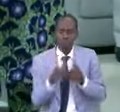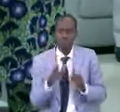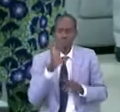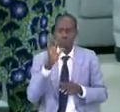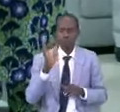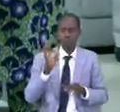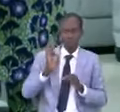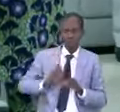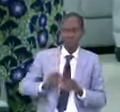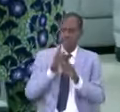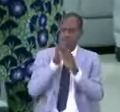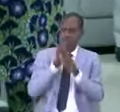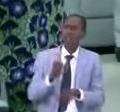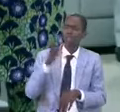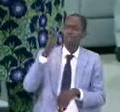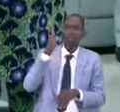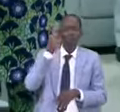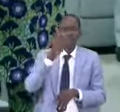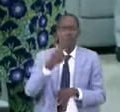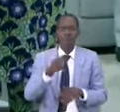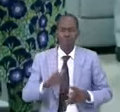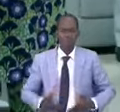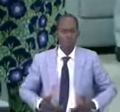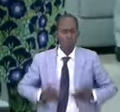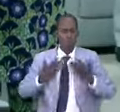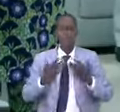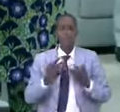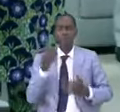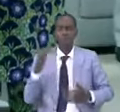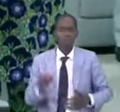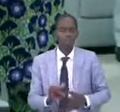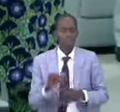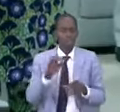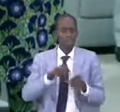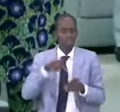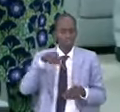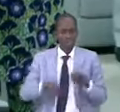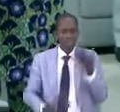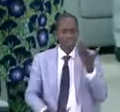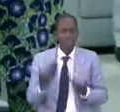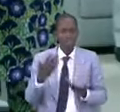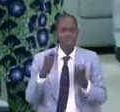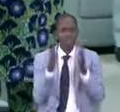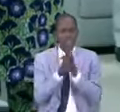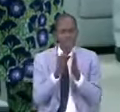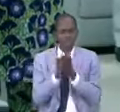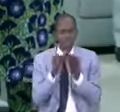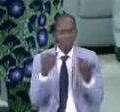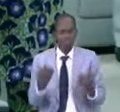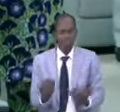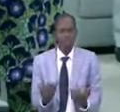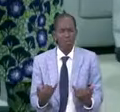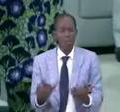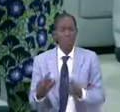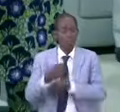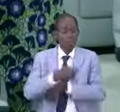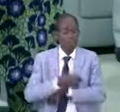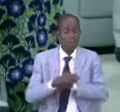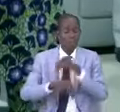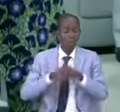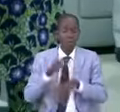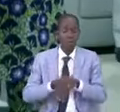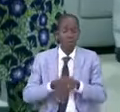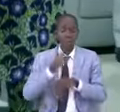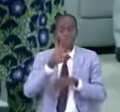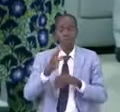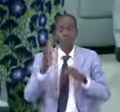enfer prends la décision qu'à partir d'aujourd'hui ton cœur tu as concentration ta concentration sera sur le